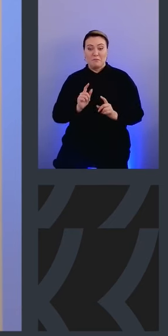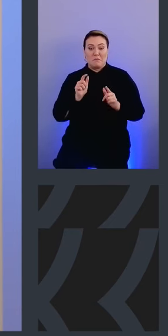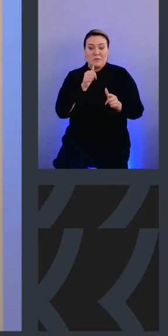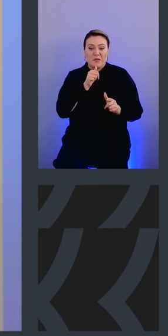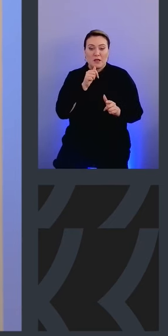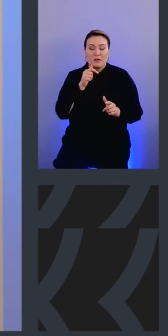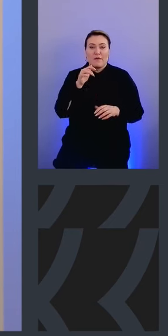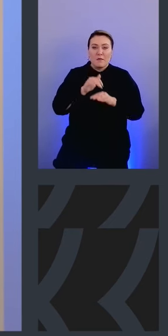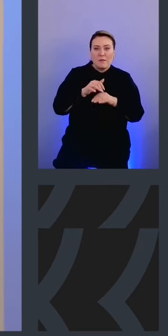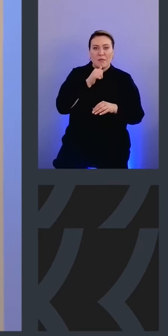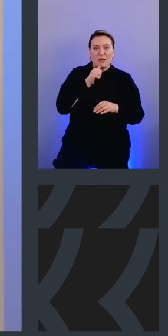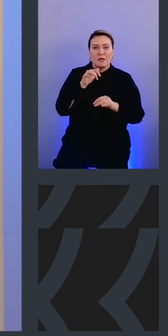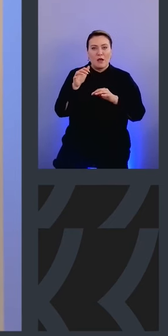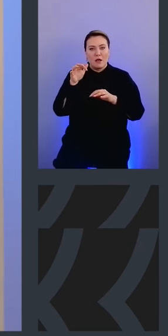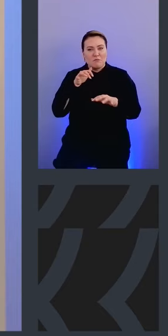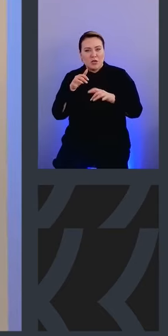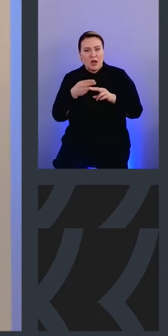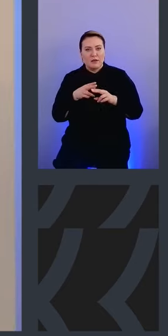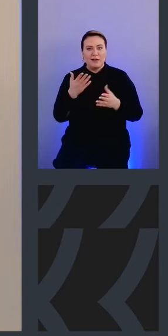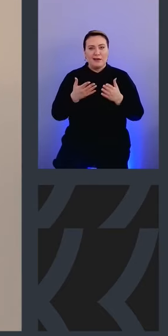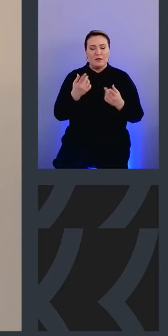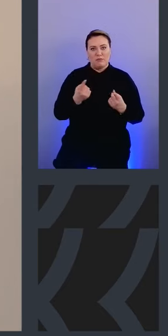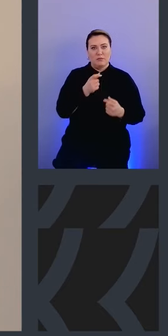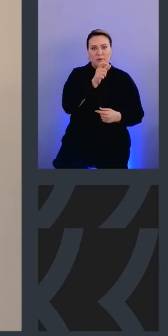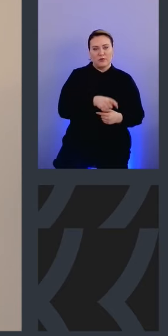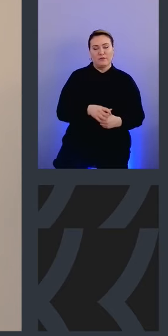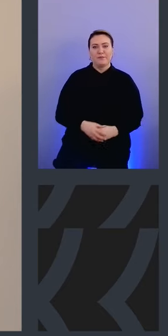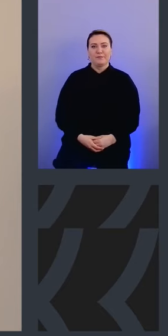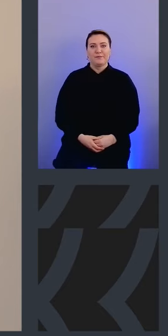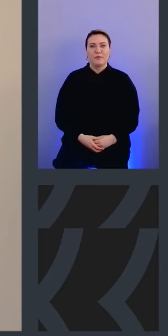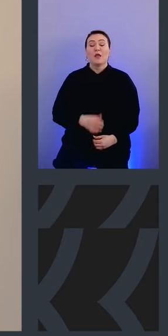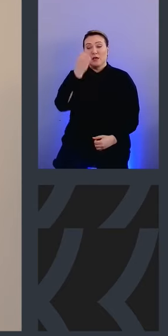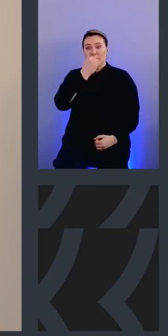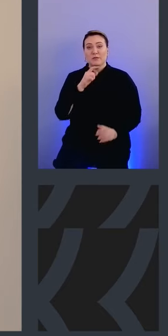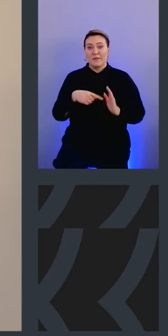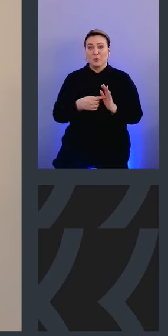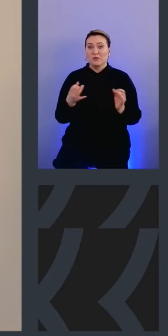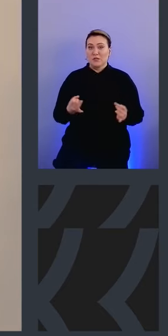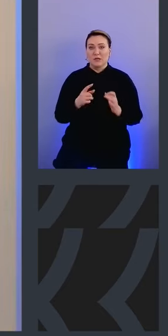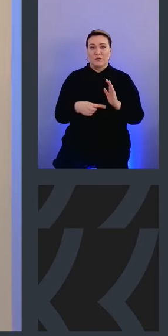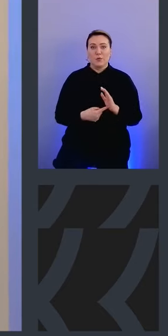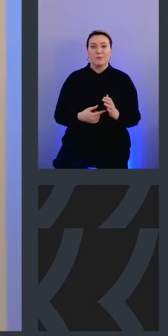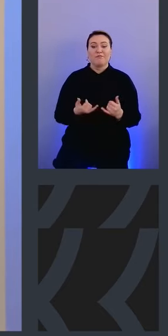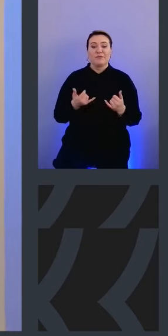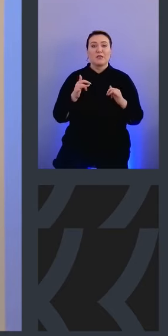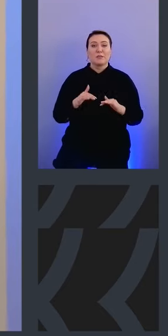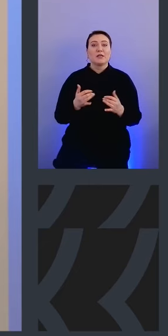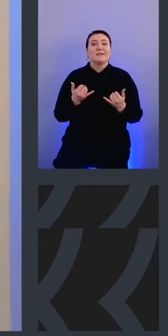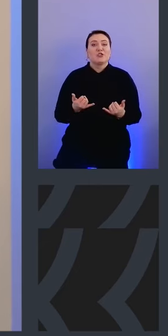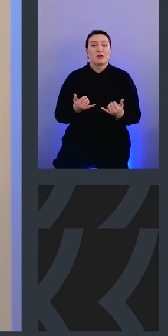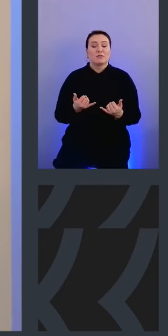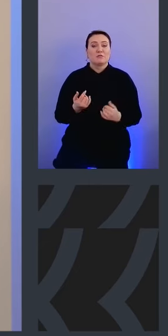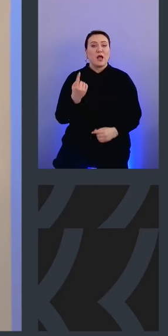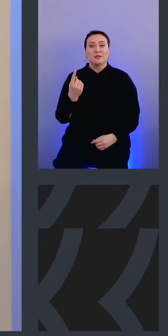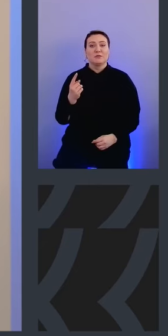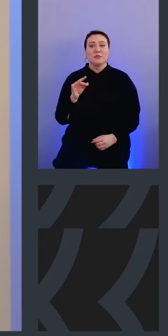а кто нет? Да, спасибо за вопрос, классный. На самом деле сейчас у нас как раз-таки